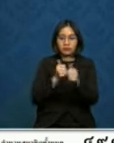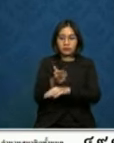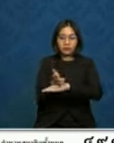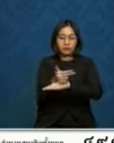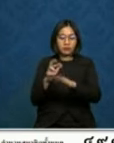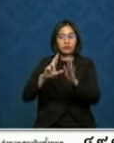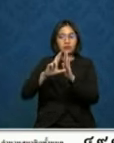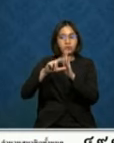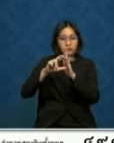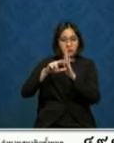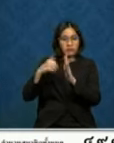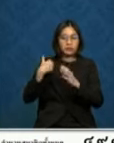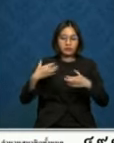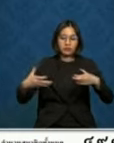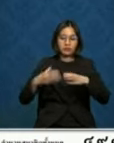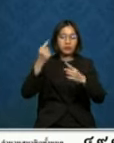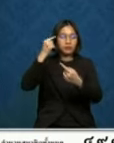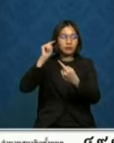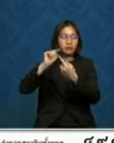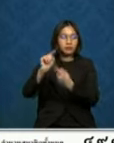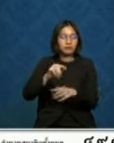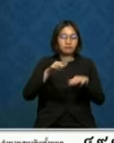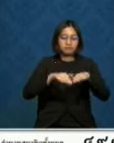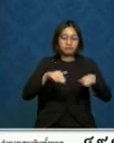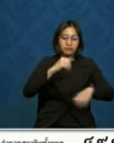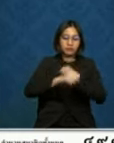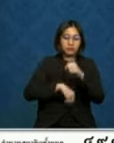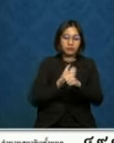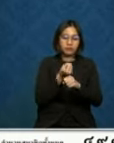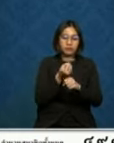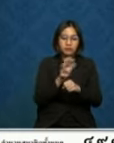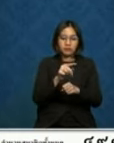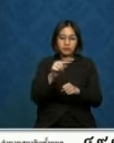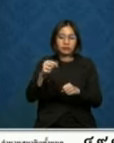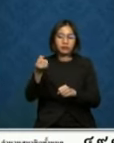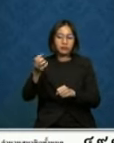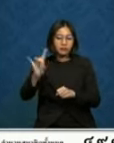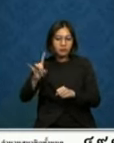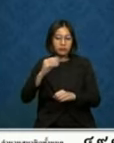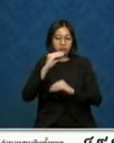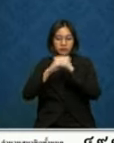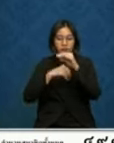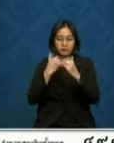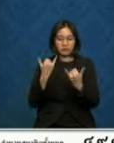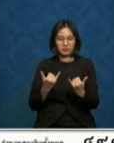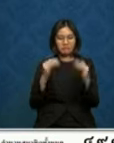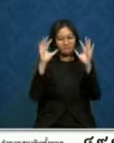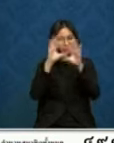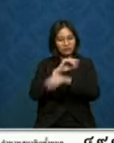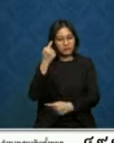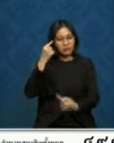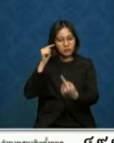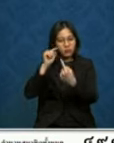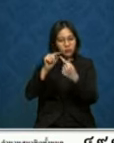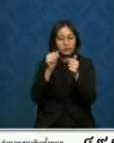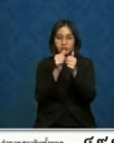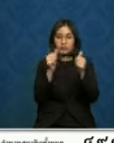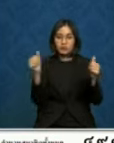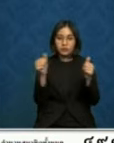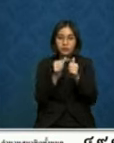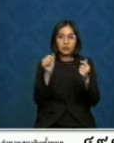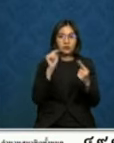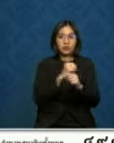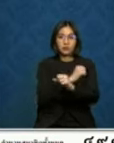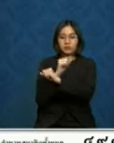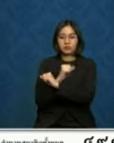ใน TikTok โดยมีกลุ่มเป้าหมายคือเด็กอายุ 13-18 ปีซึ่งโครงการนี้ครับดูเหมือนจะมีวัตถุประสงค์ที่ดีใน